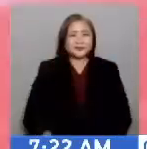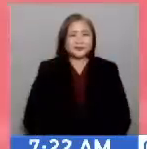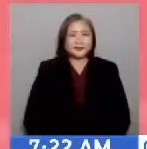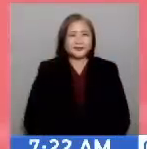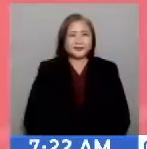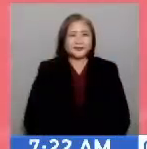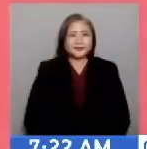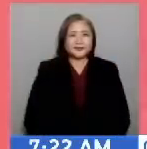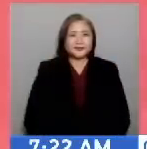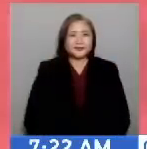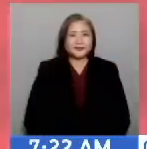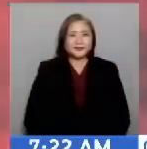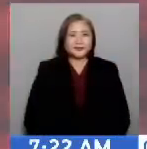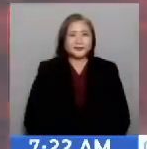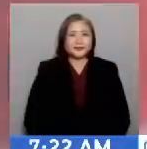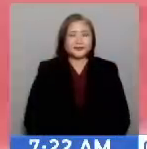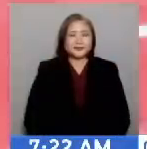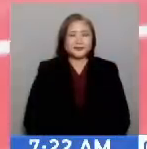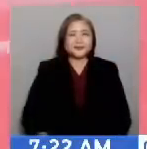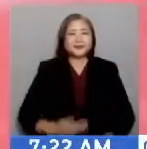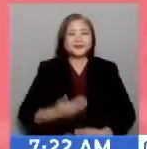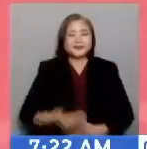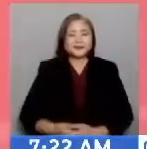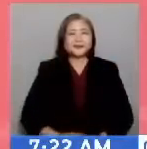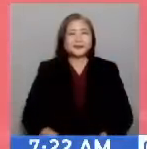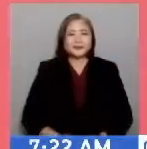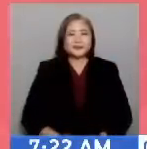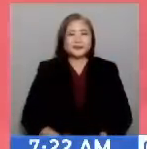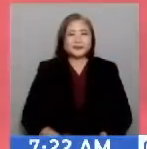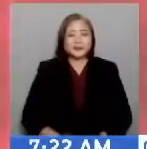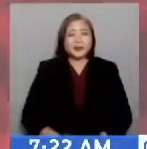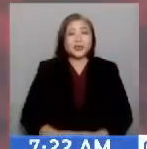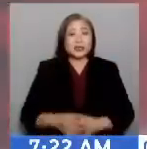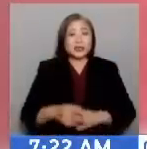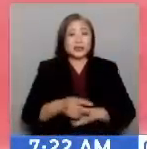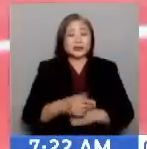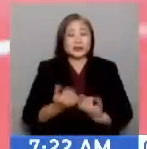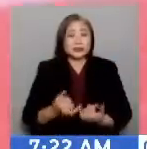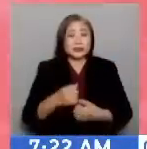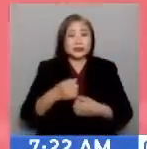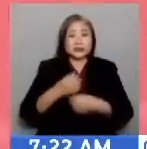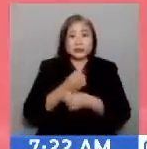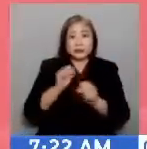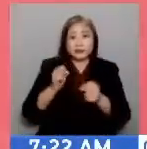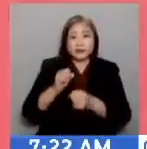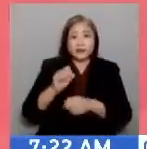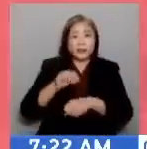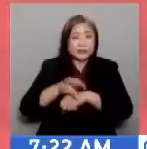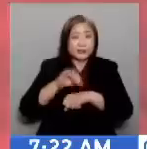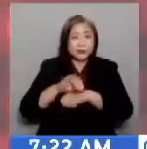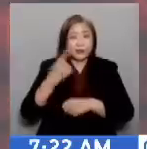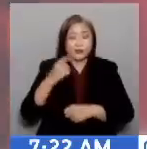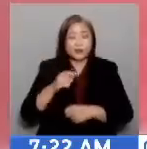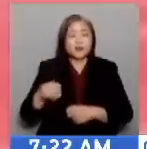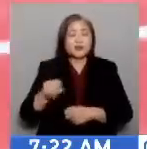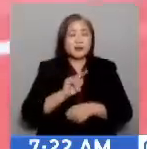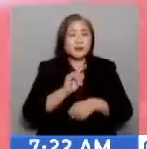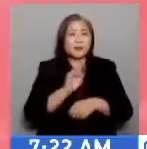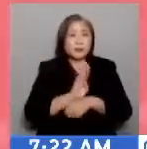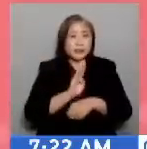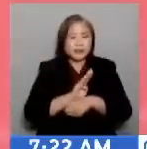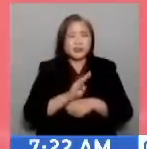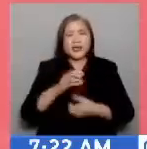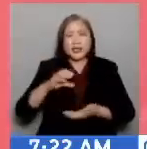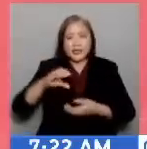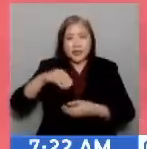Kung kanina safety tips sa LPG, ngayon naman naalamin natin ang discarded tips ng ilang negosyong karinderya na apektado ng